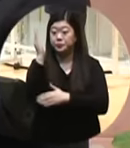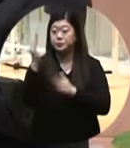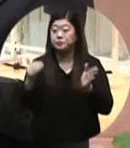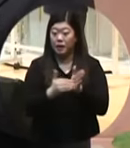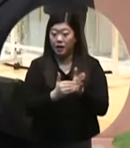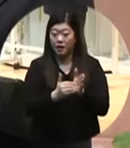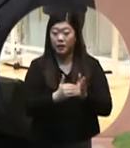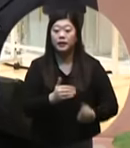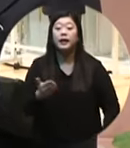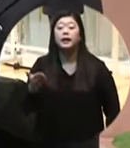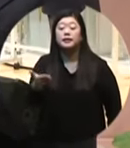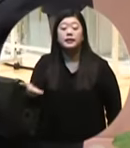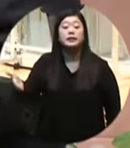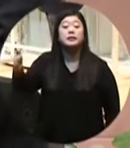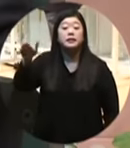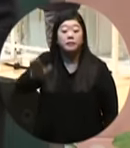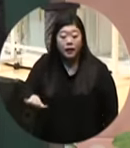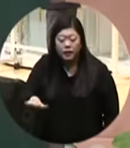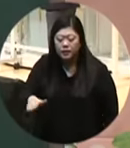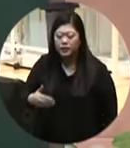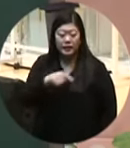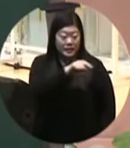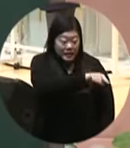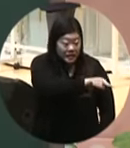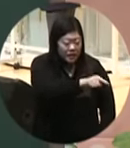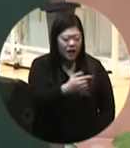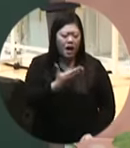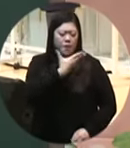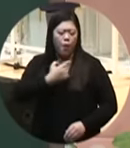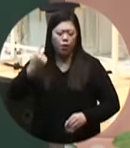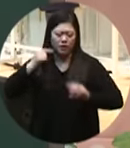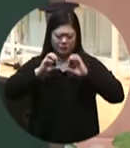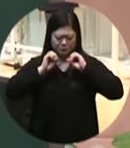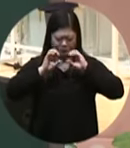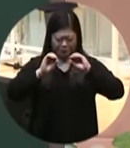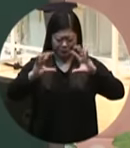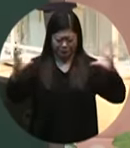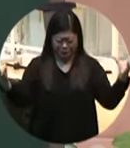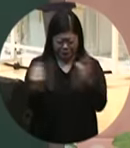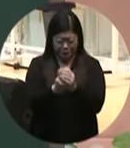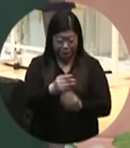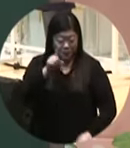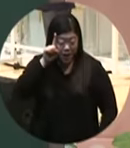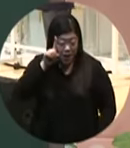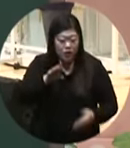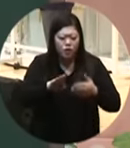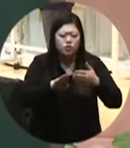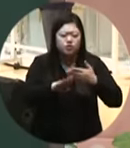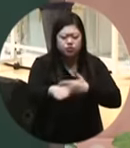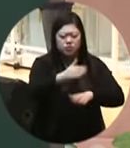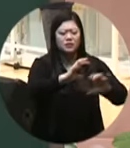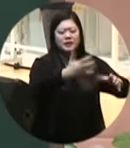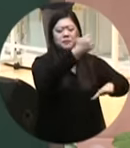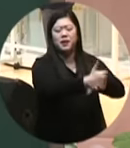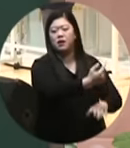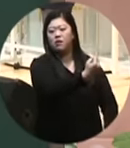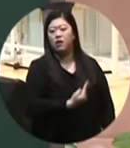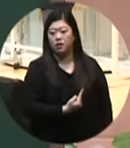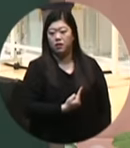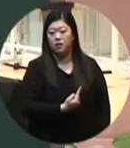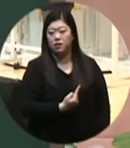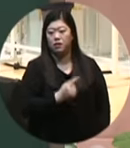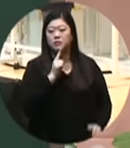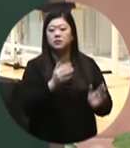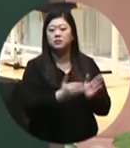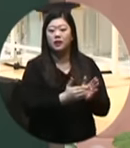그러나 복음이 증거된 이후에 끝이 오리라. However, when this gospel is preached to all the nations, the end will come. 그